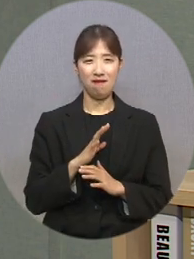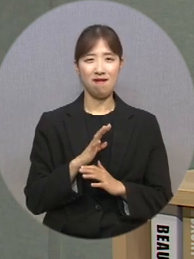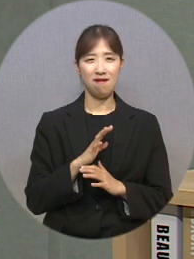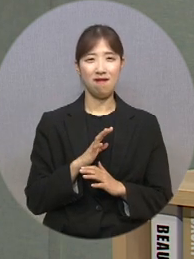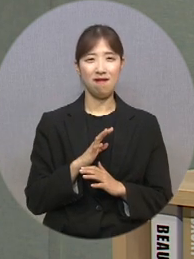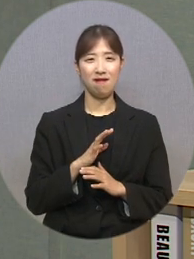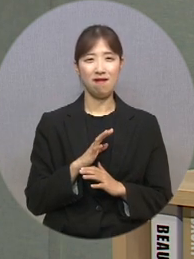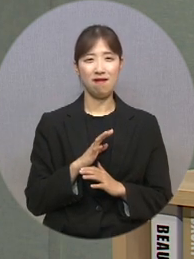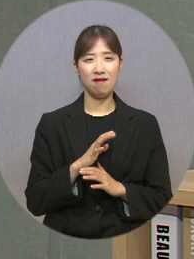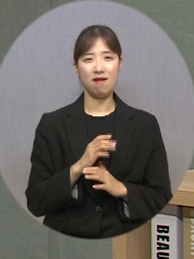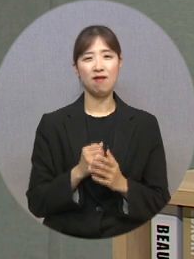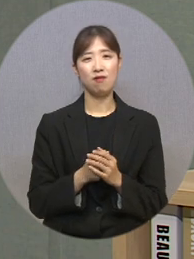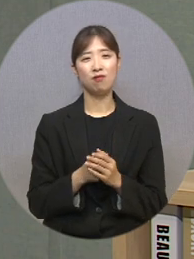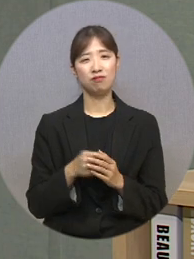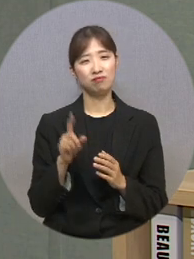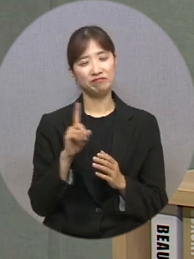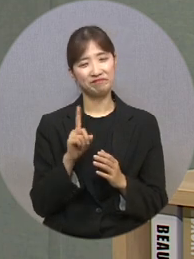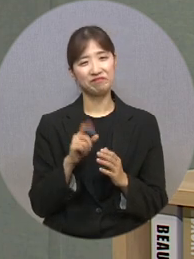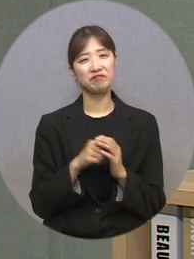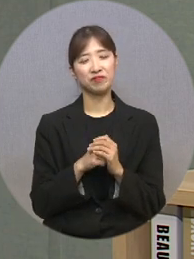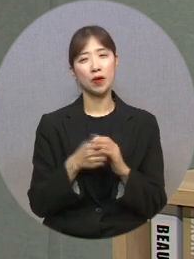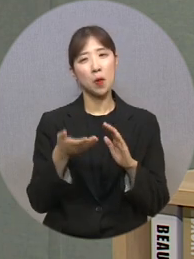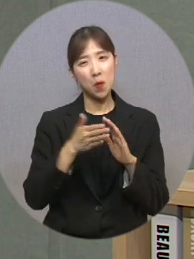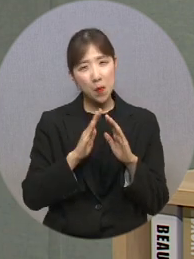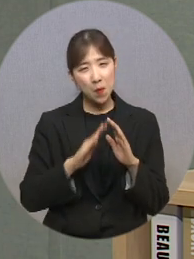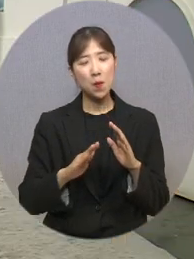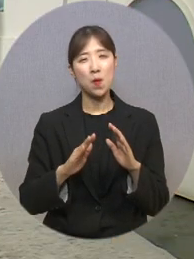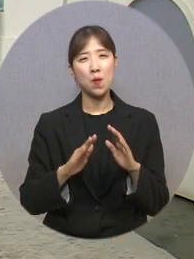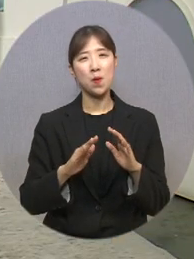그 공중 소위 말하자면